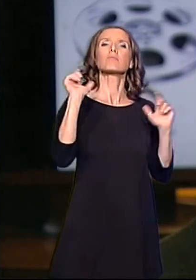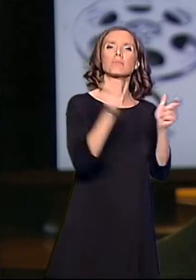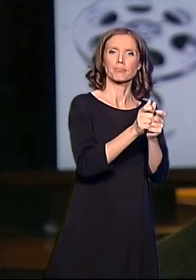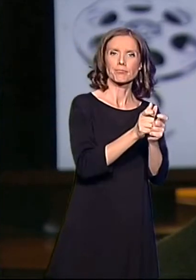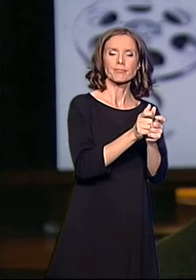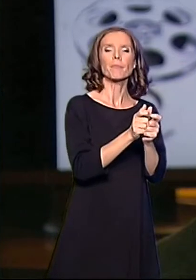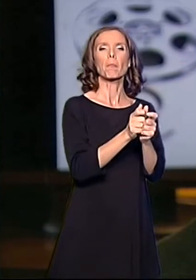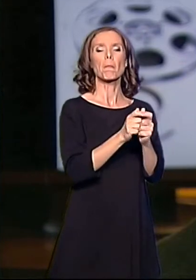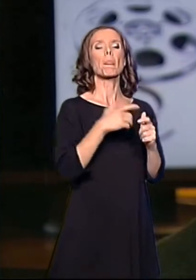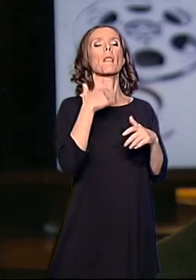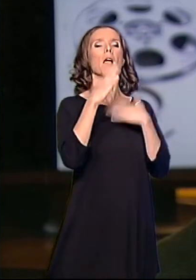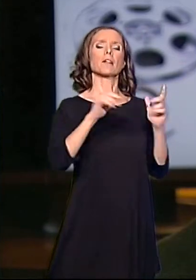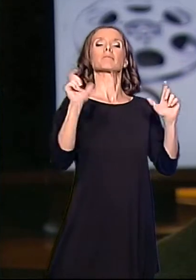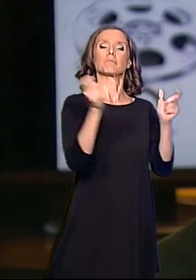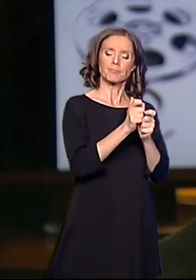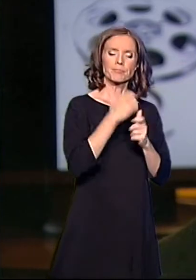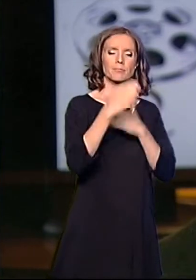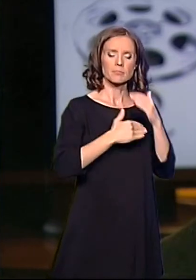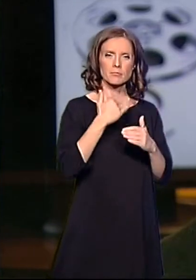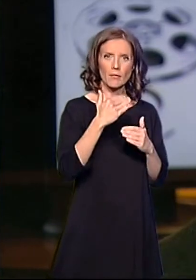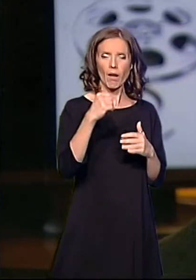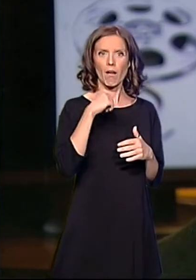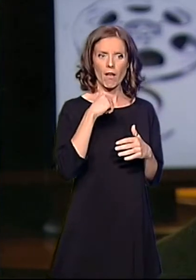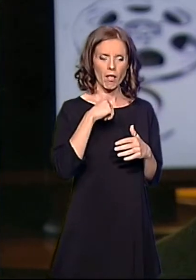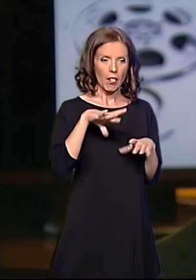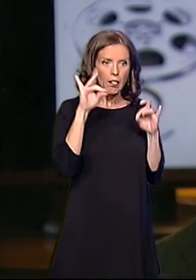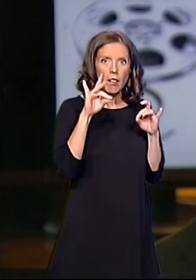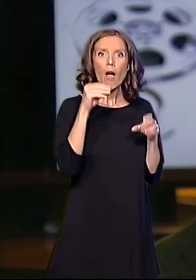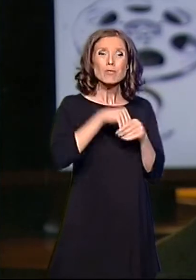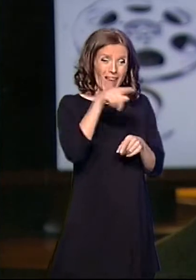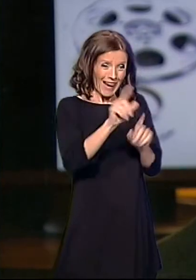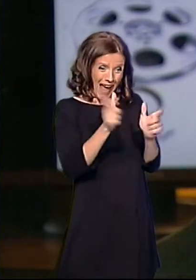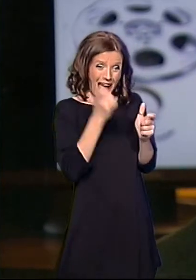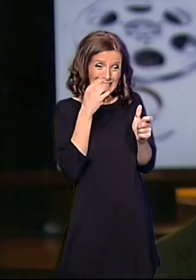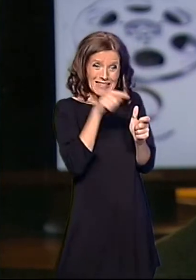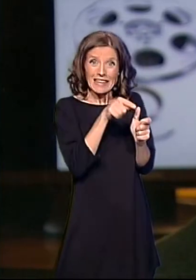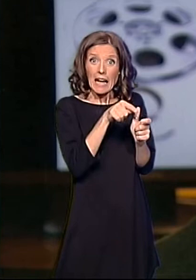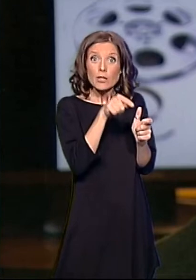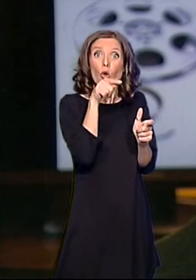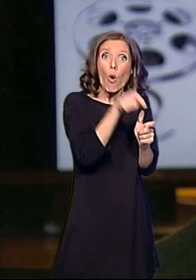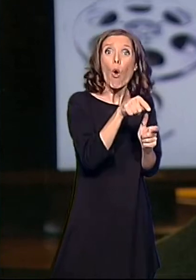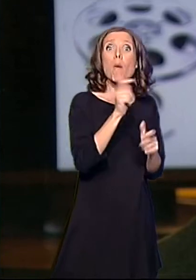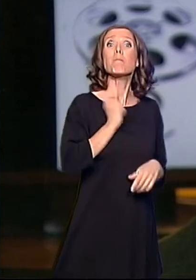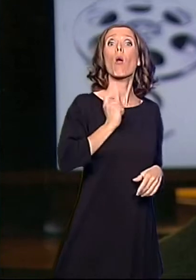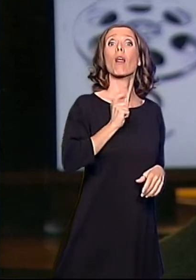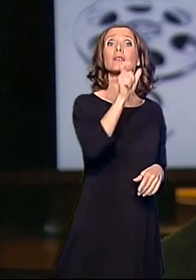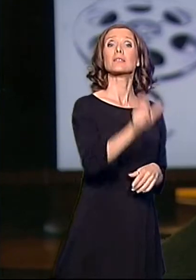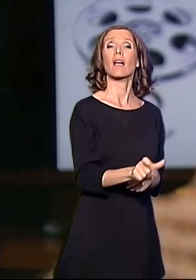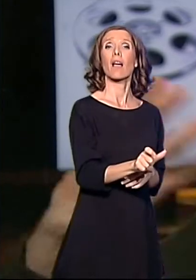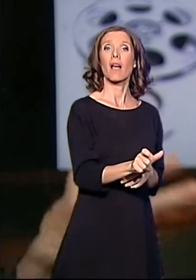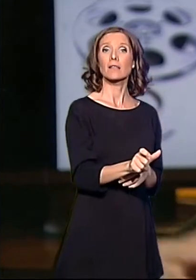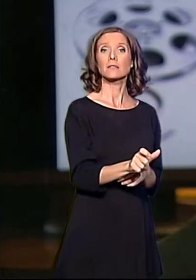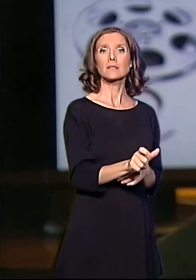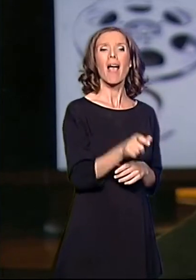priča dobija svoj zanimljivi vid zato što se ispostavlja da je uhapšeni crnac policajac